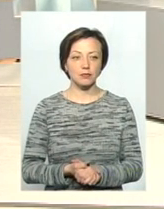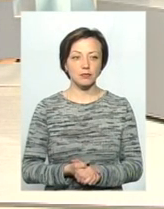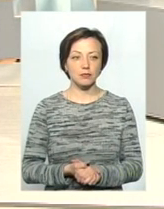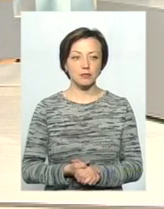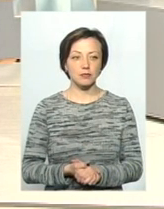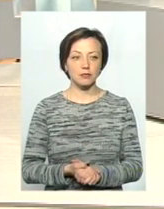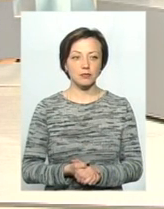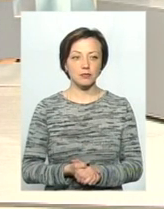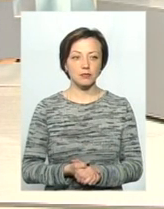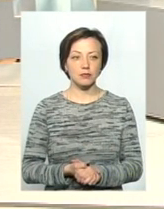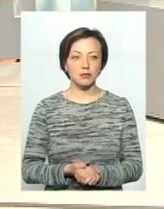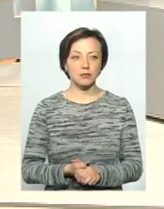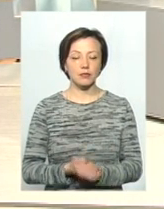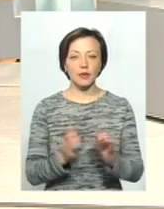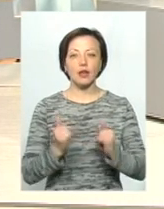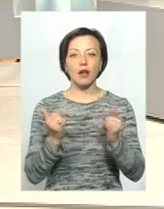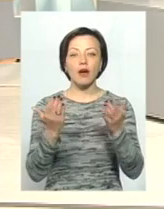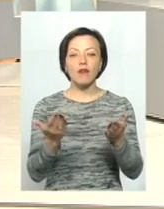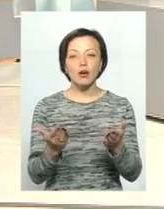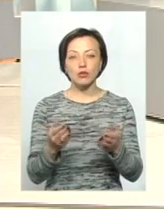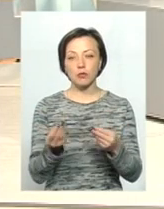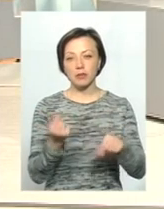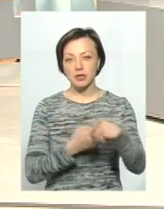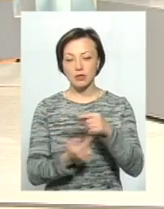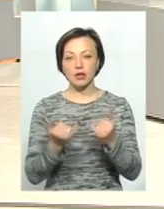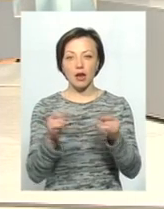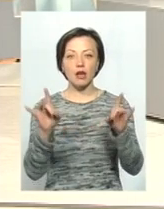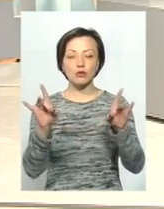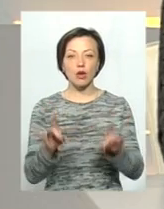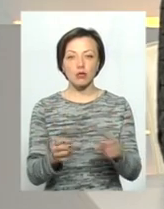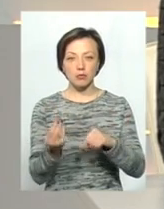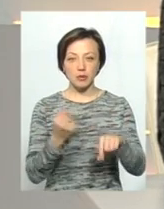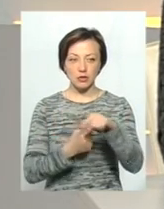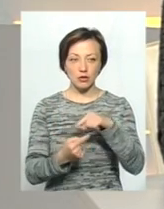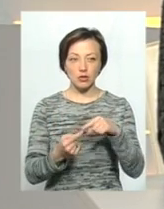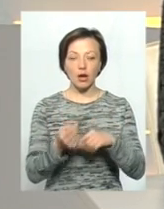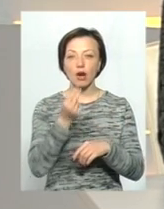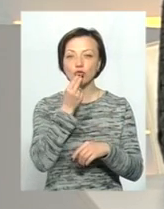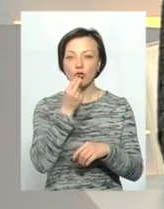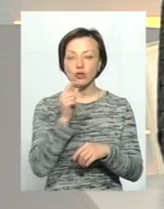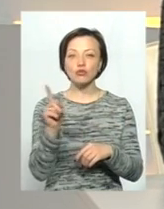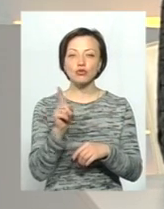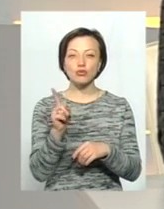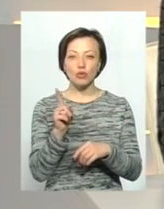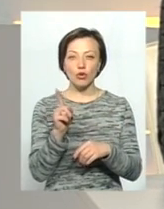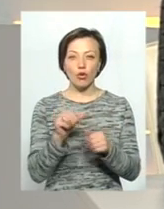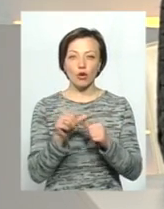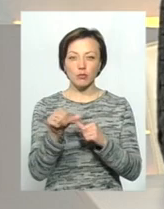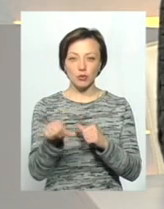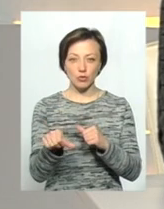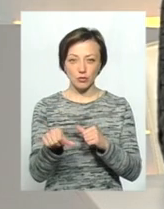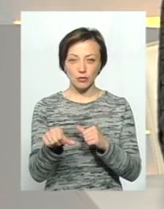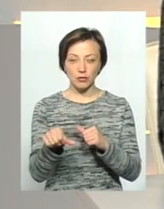для вашого бізнесу, для ресторанного бізнесу, бізнесу харчування, що для нього, окрім того,